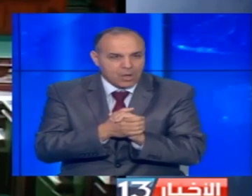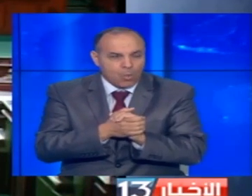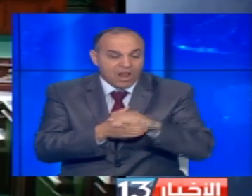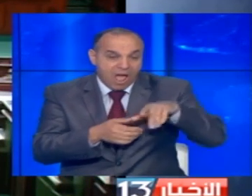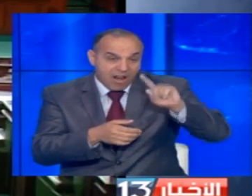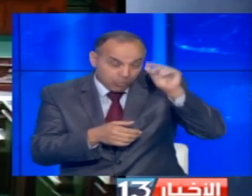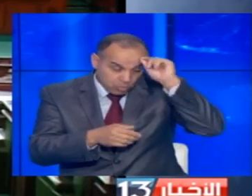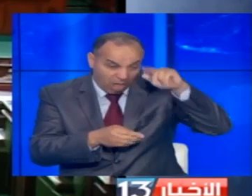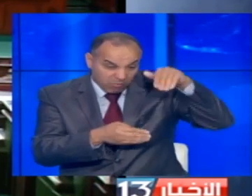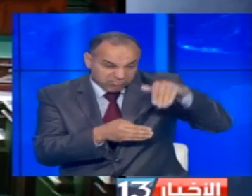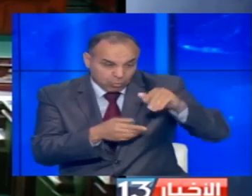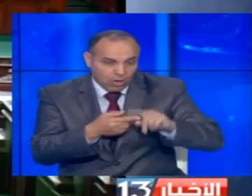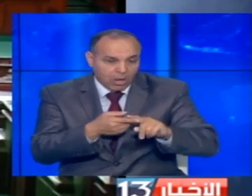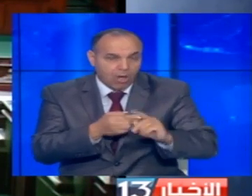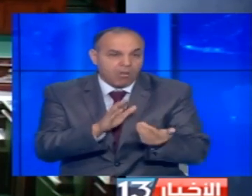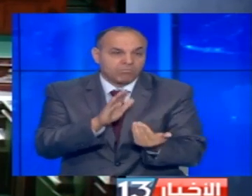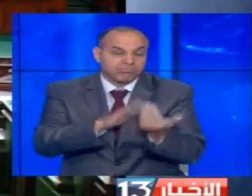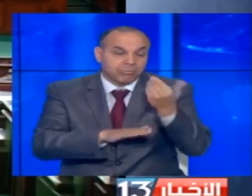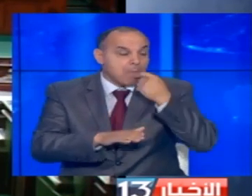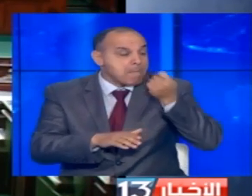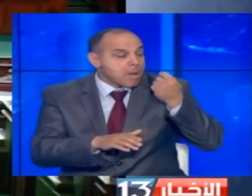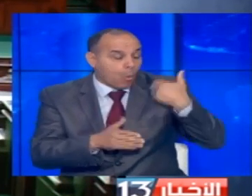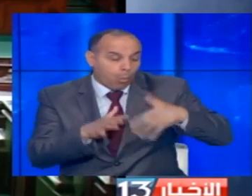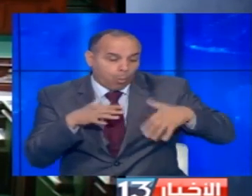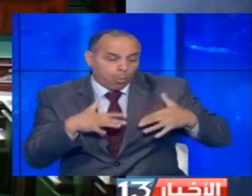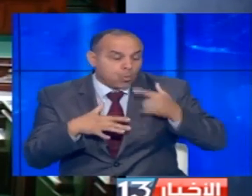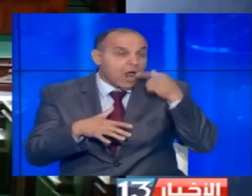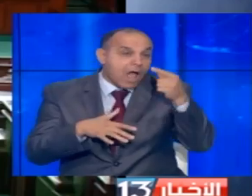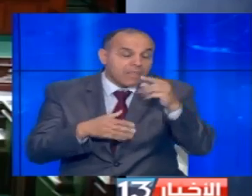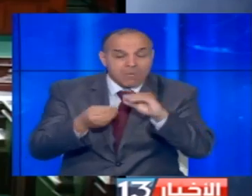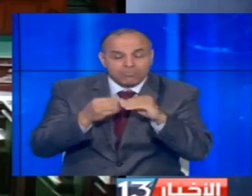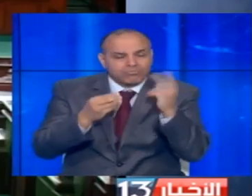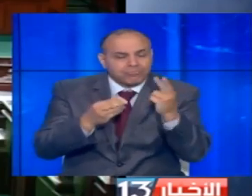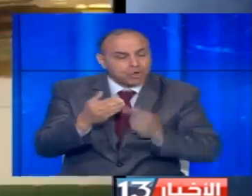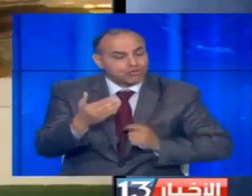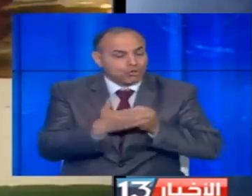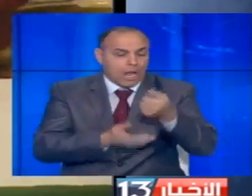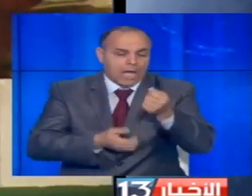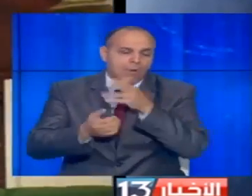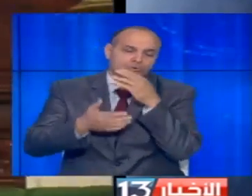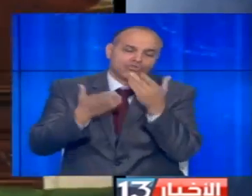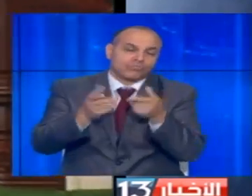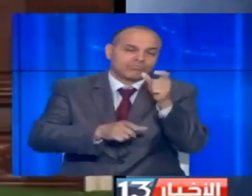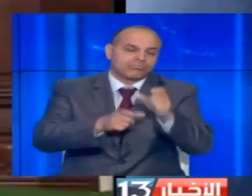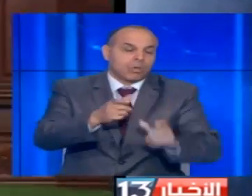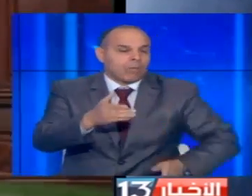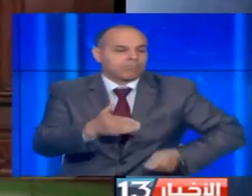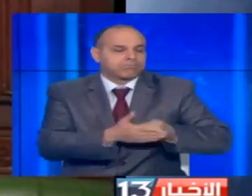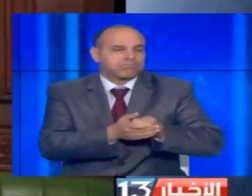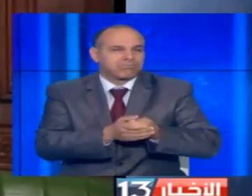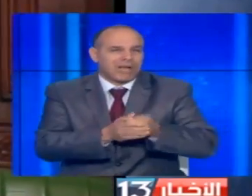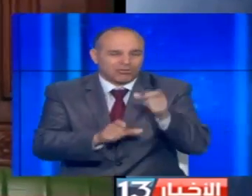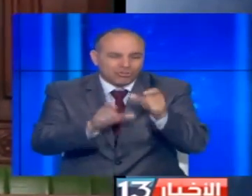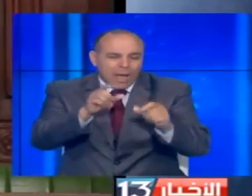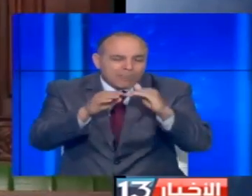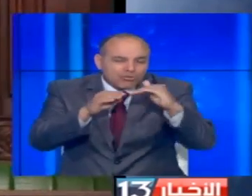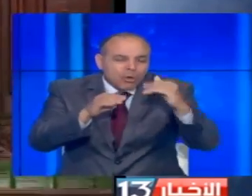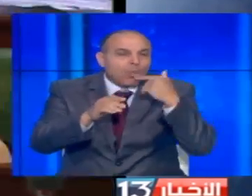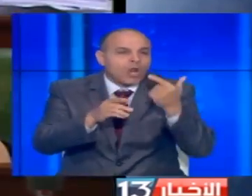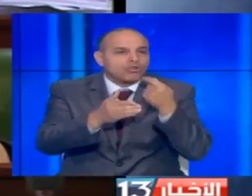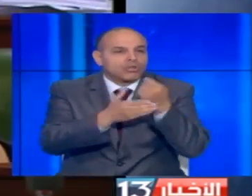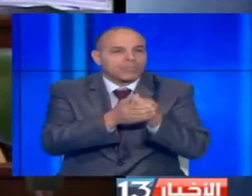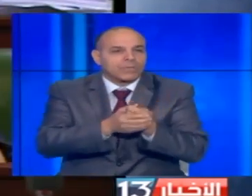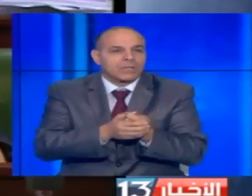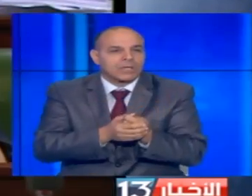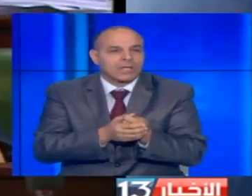الدينار وارتفاع الاسعار جعلي كاد من المستحيل على الفئات المتوسطه باش تنال السياره هذ